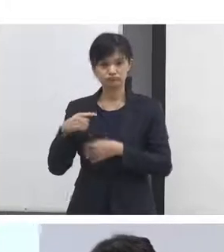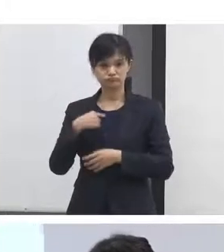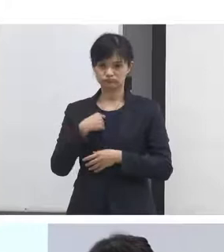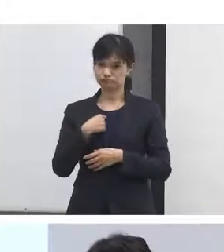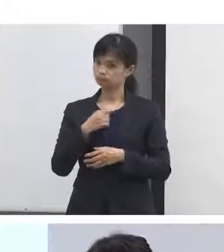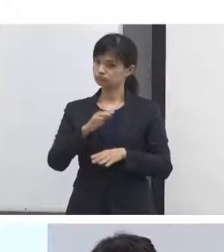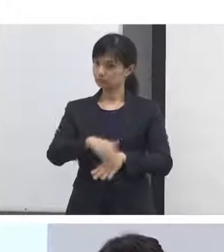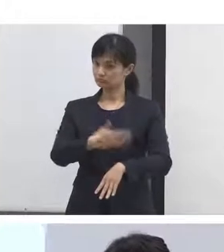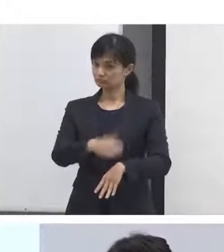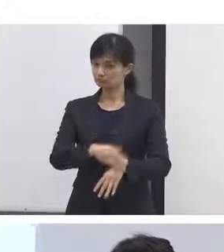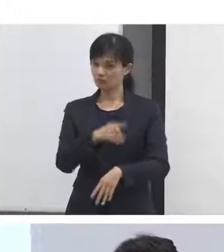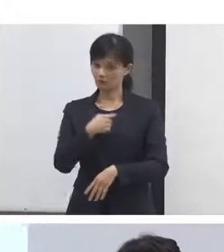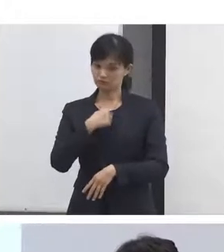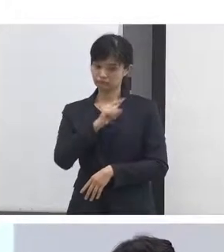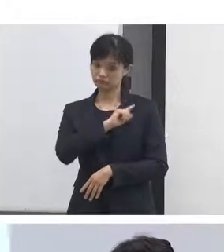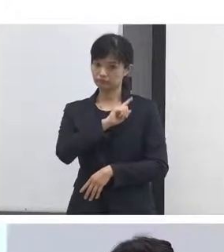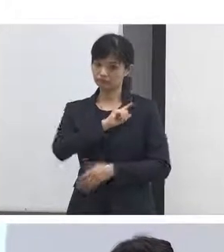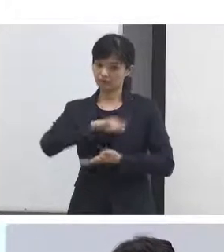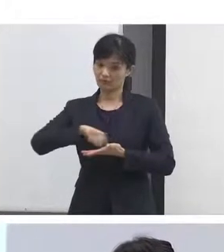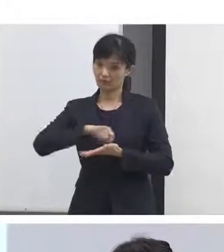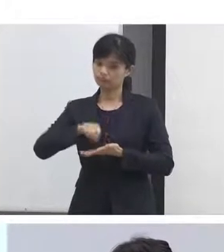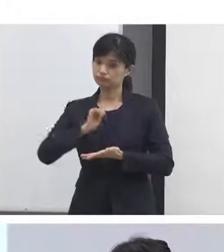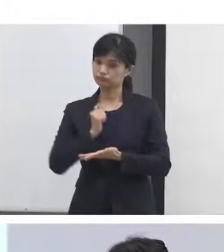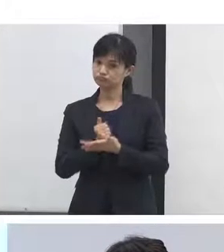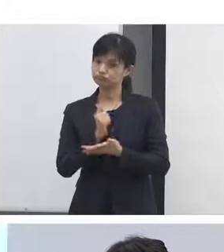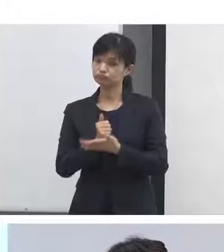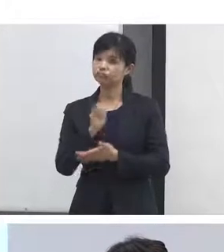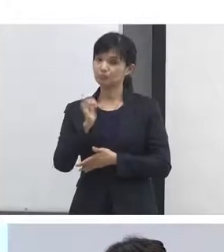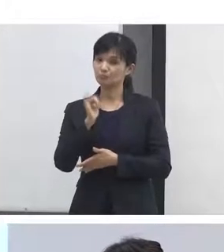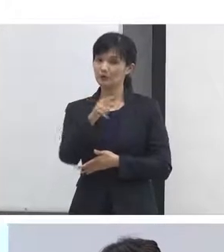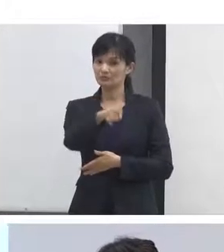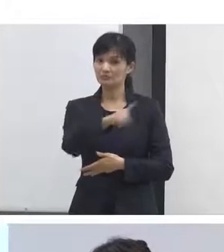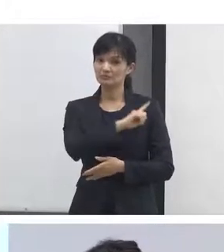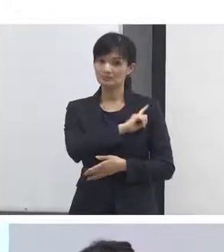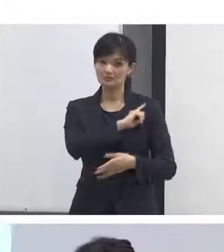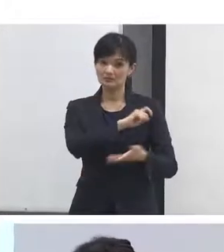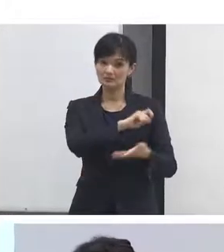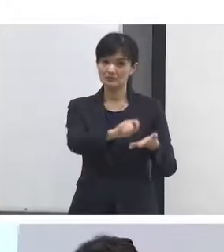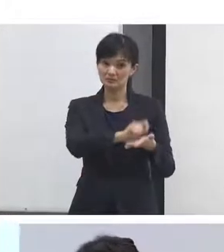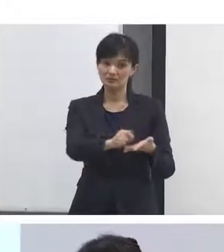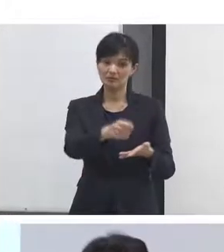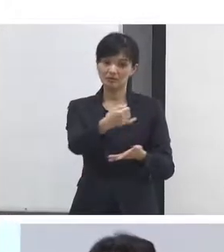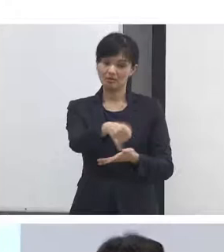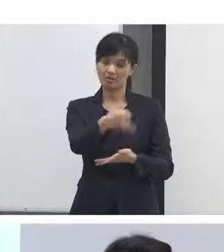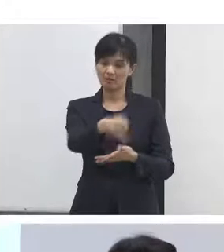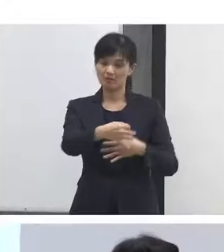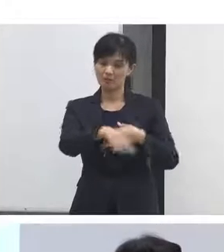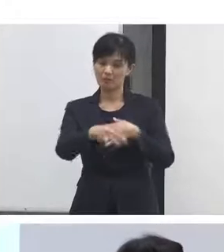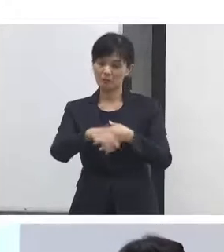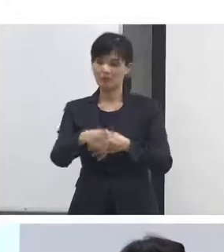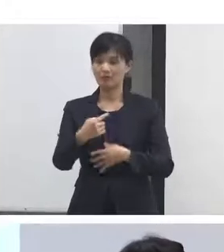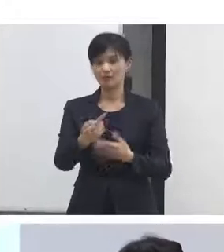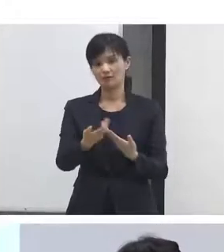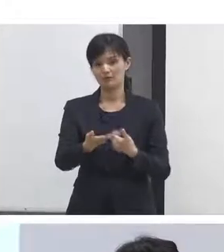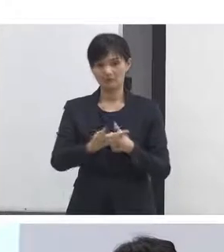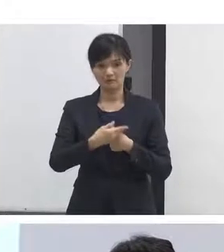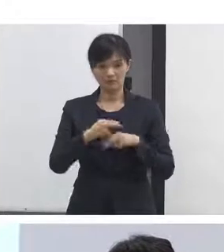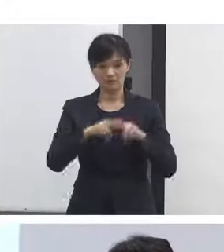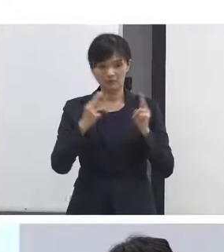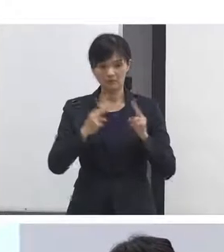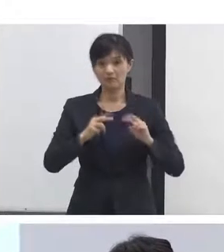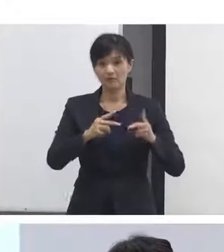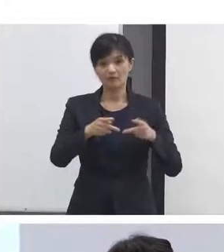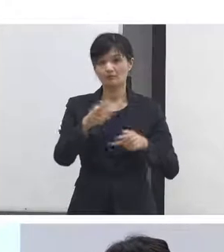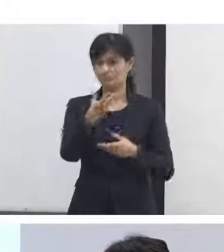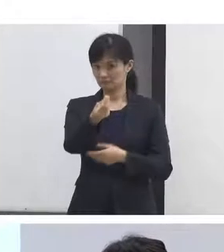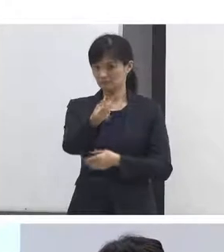啊。好，然后你今天你给我们东西一堆 bug， 也不给我们 code， 我们怎么改？对不对？好，那我们今天不要用那